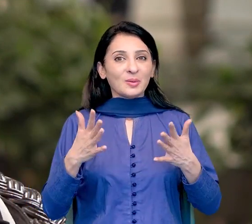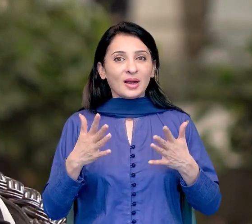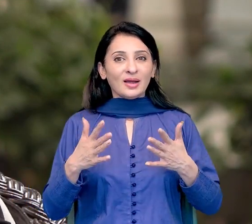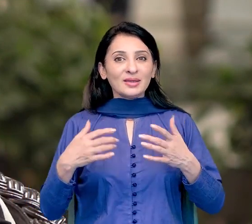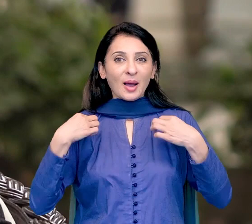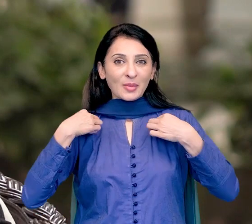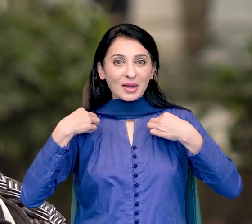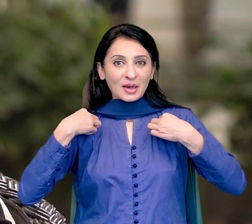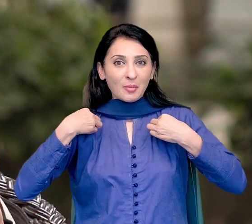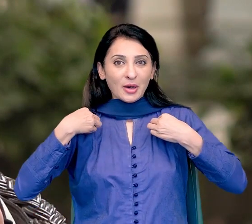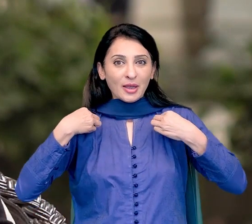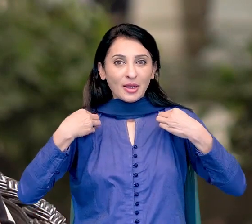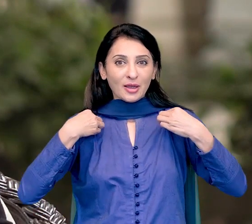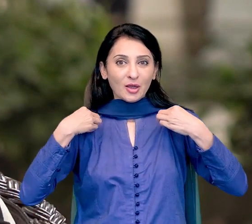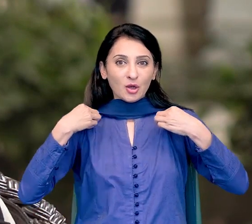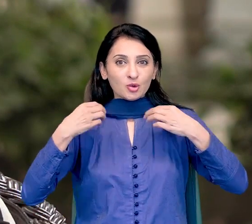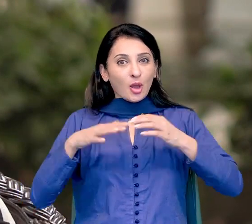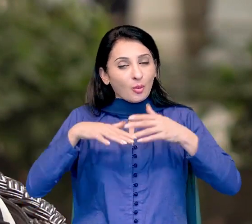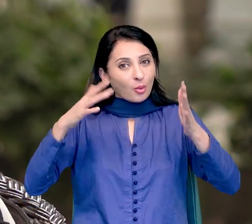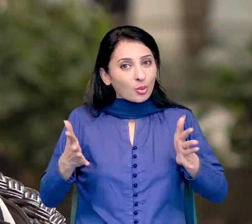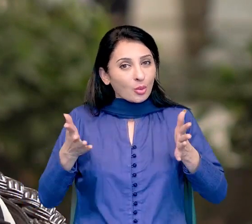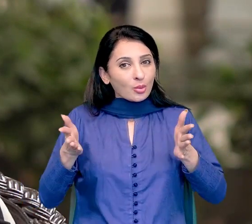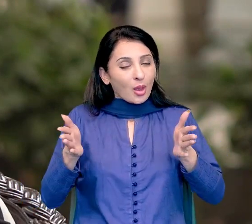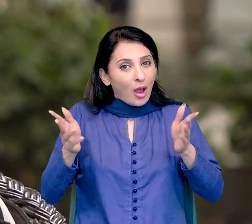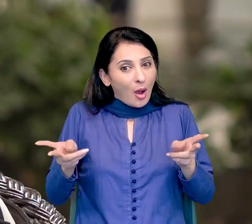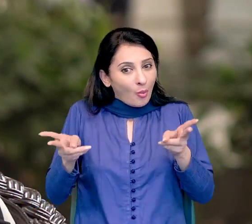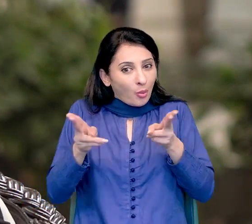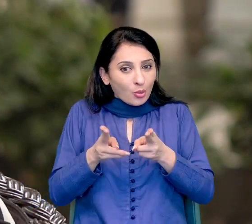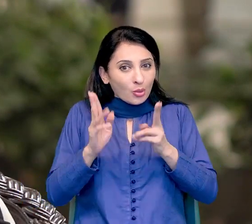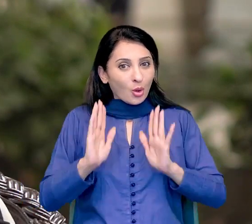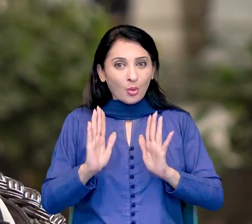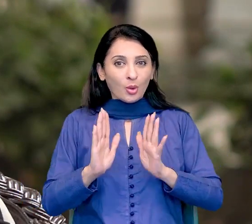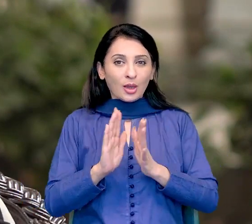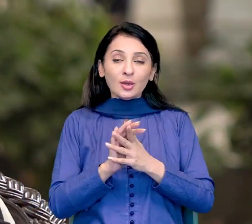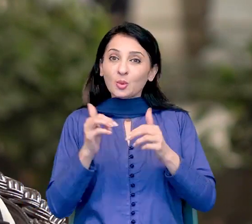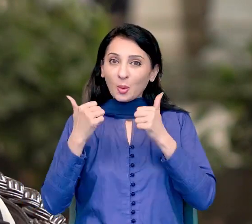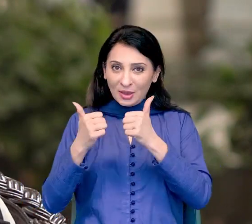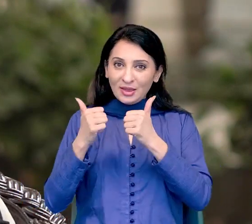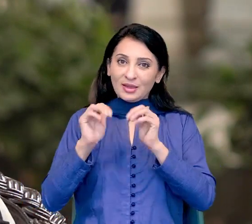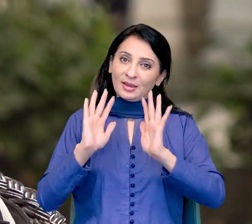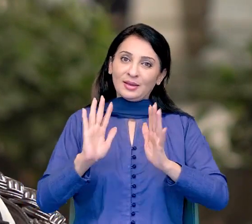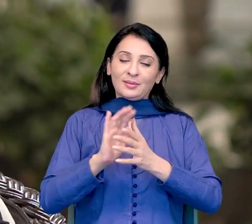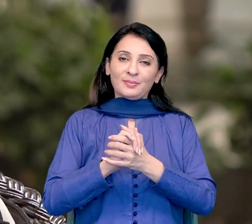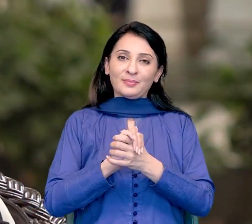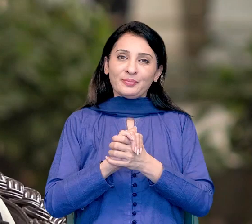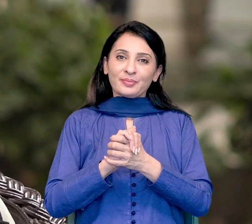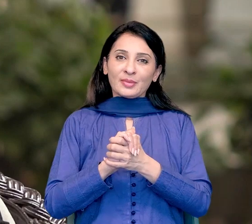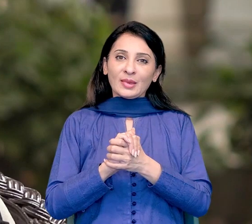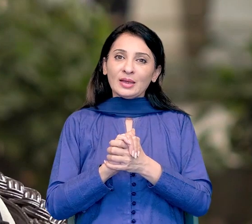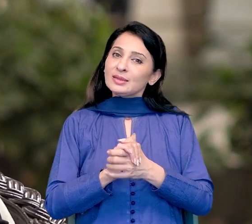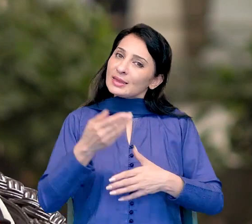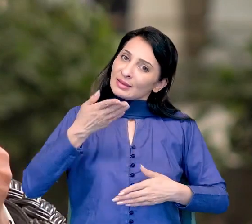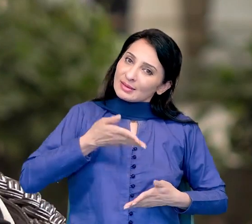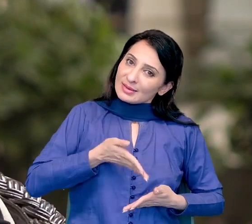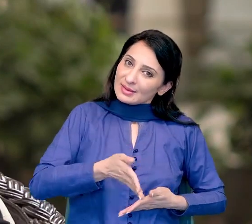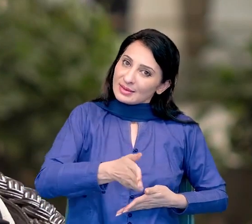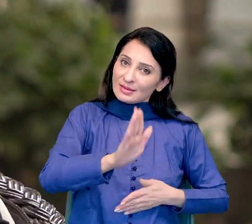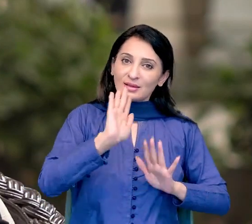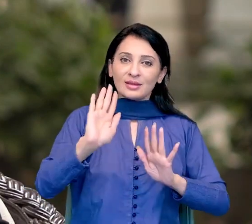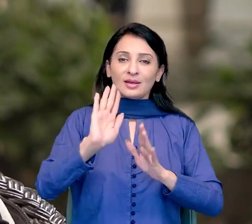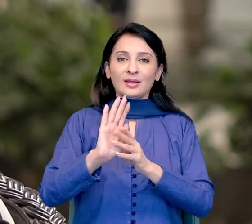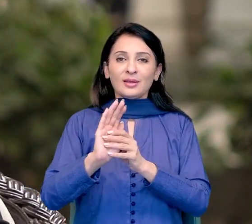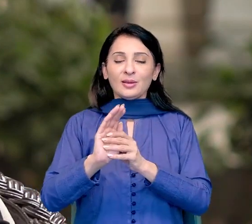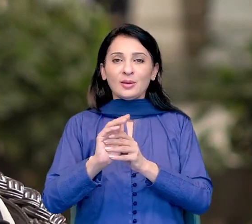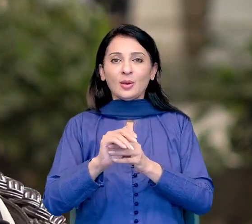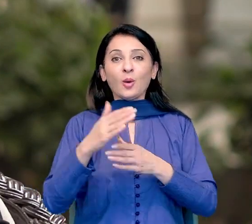پھولتا, اب آپ کے کپڑے لوز ہو گئے ہیں, ایون اگر آپ کا وزن اتنا کم نہیں ہوا, something is moving in the right direction.